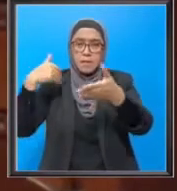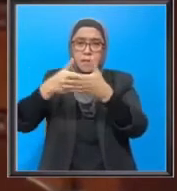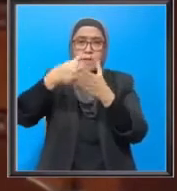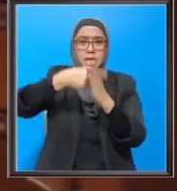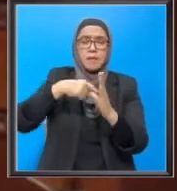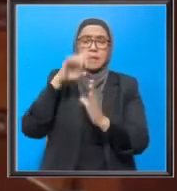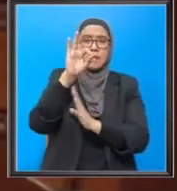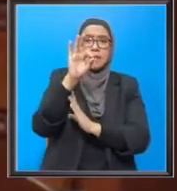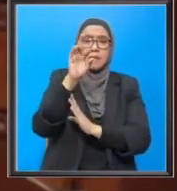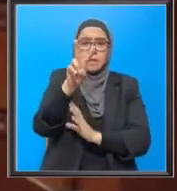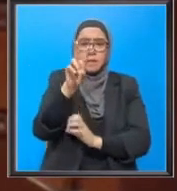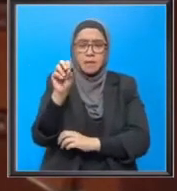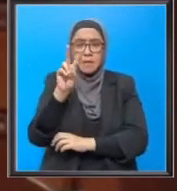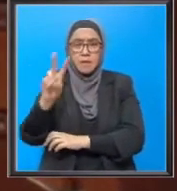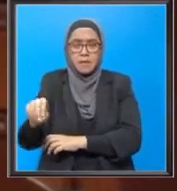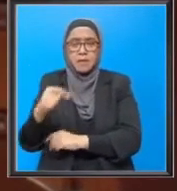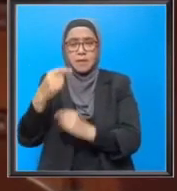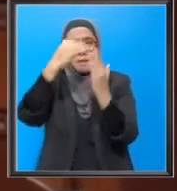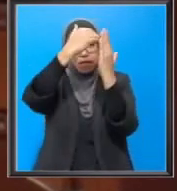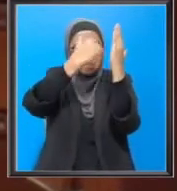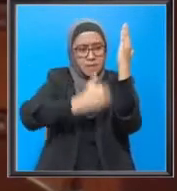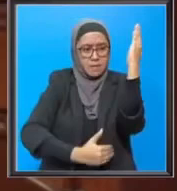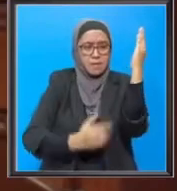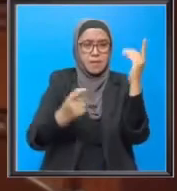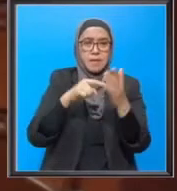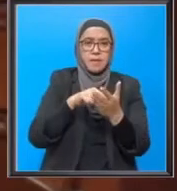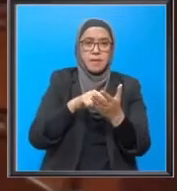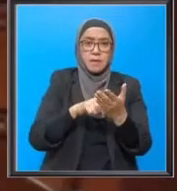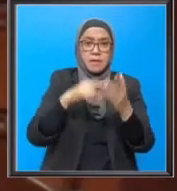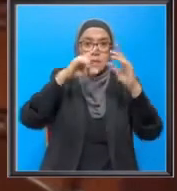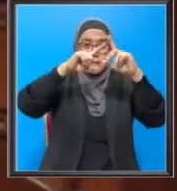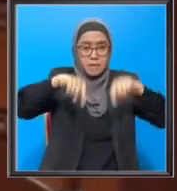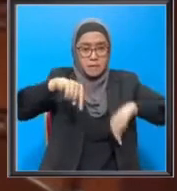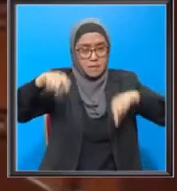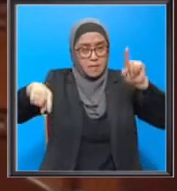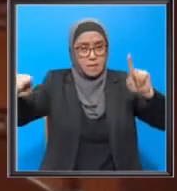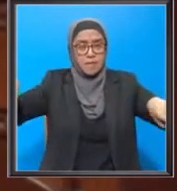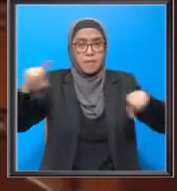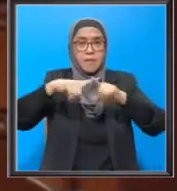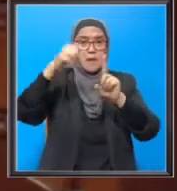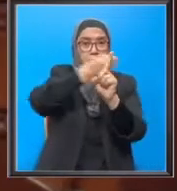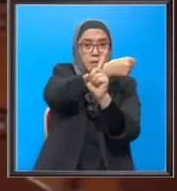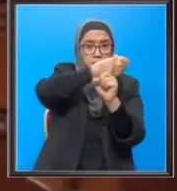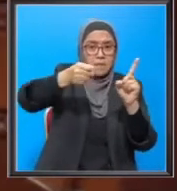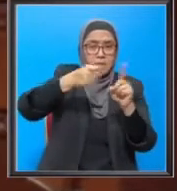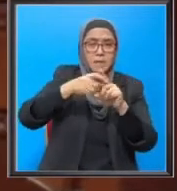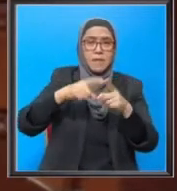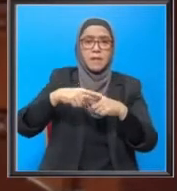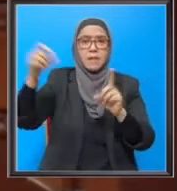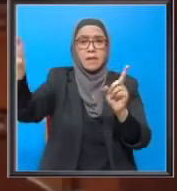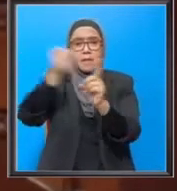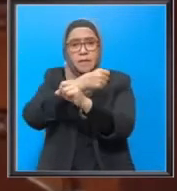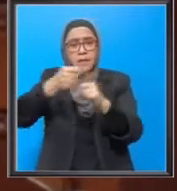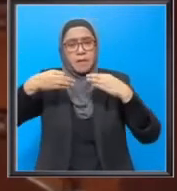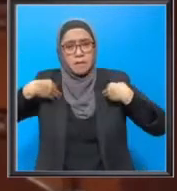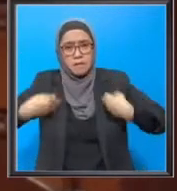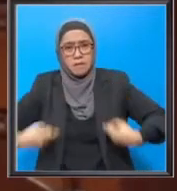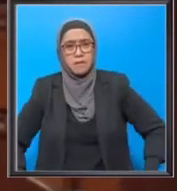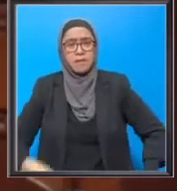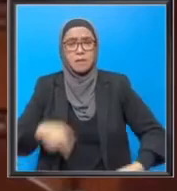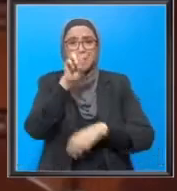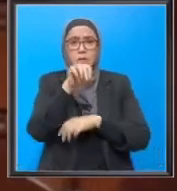September 2020 adalah seperti berikut jenis-jenis peneraan kendaraan physical tahun 2018